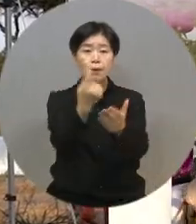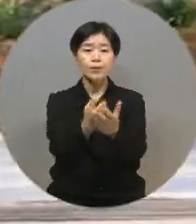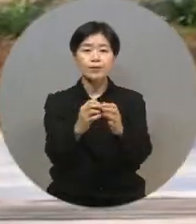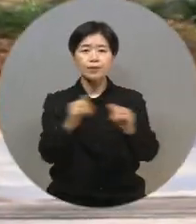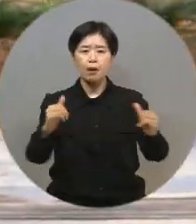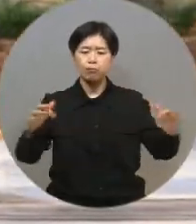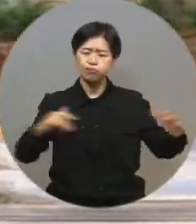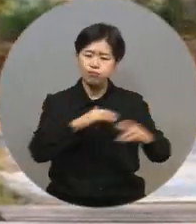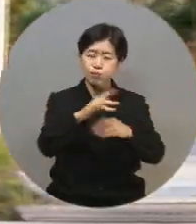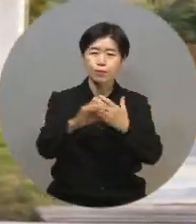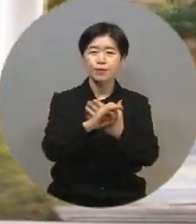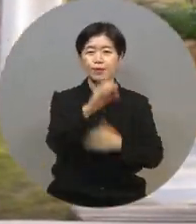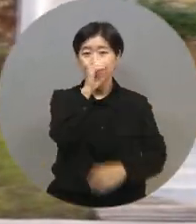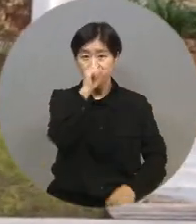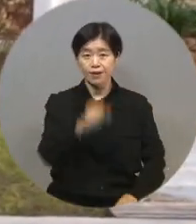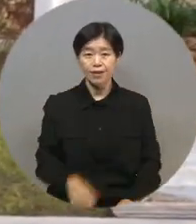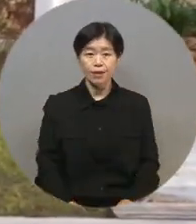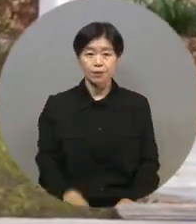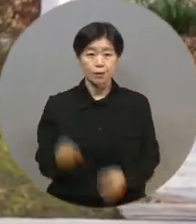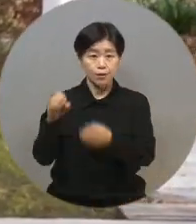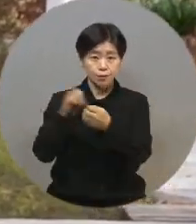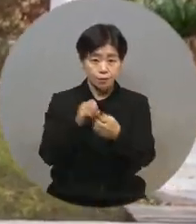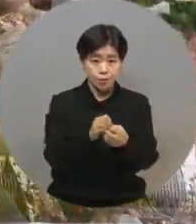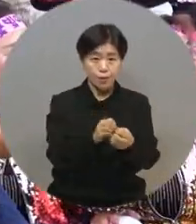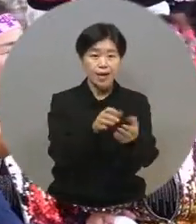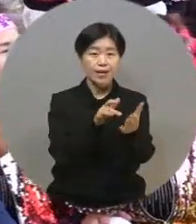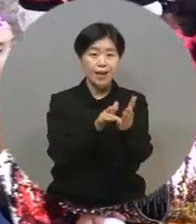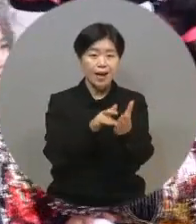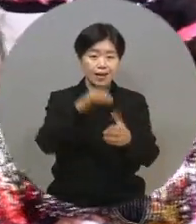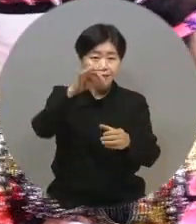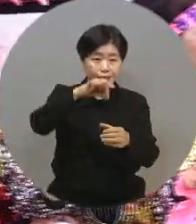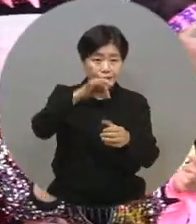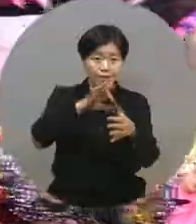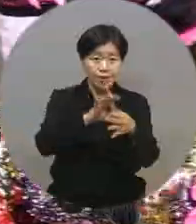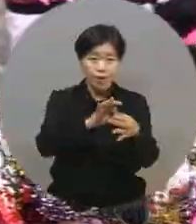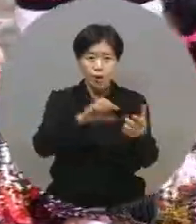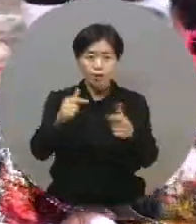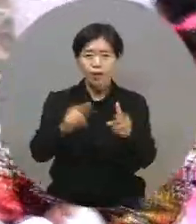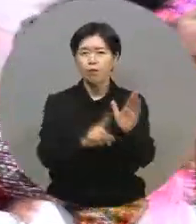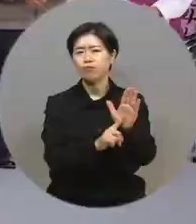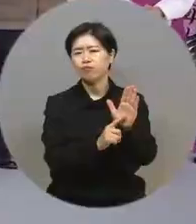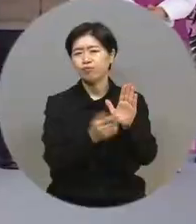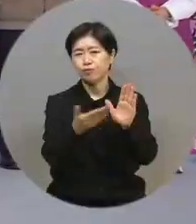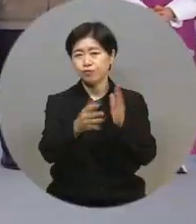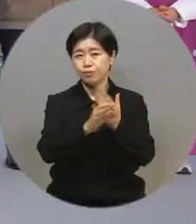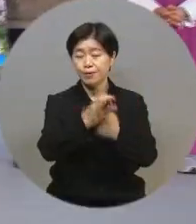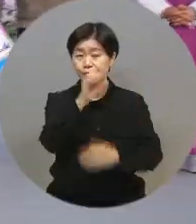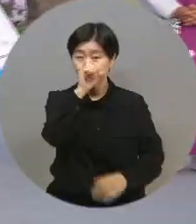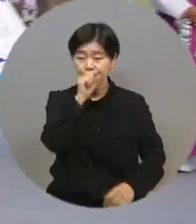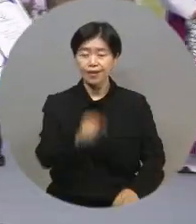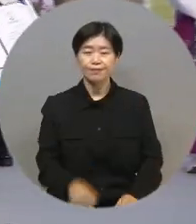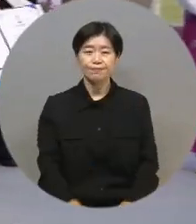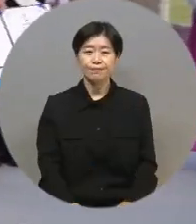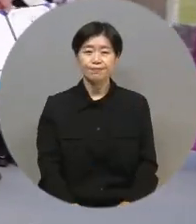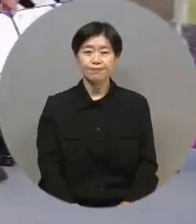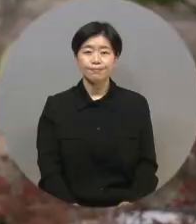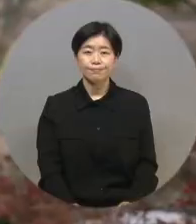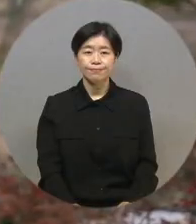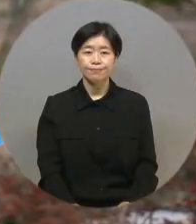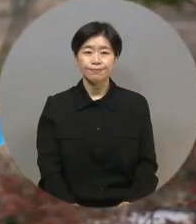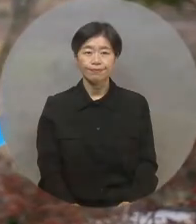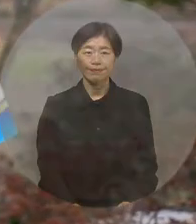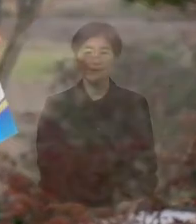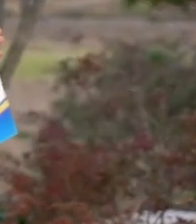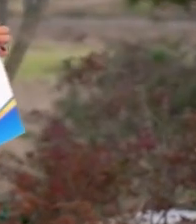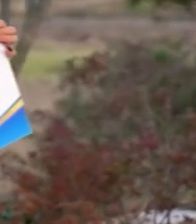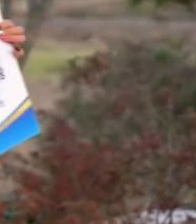거듭나고 전통 약초와 쌍화차를 널리 알리면서 지역사회가 함께 어우러질 수 있는 계기가 되길 기대합니다.